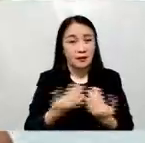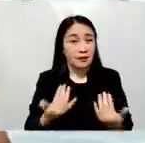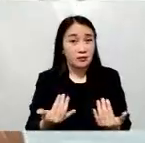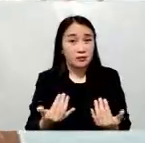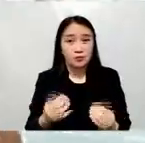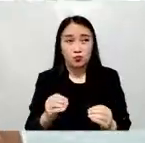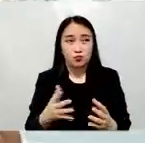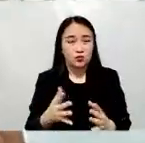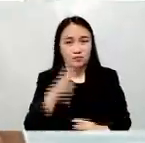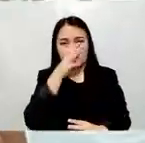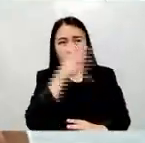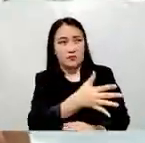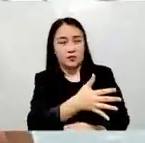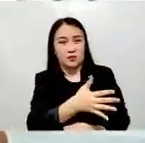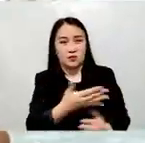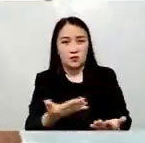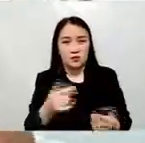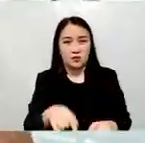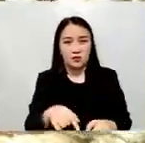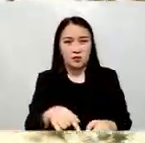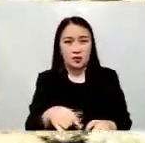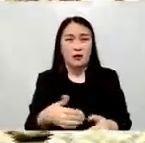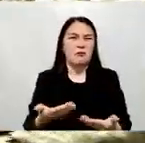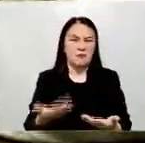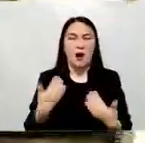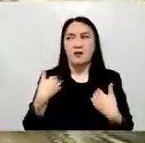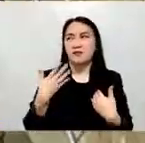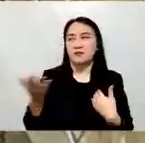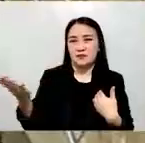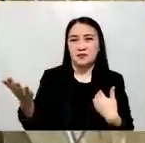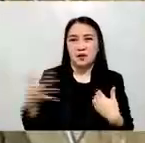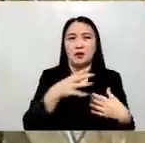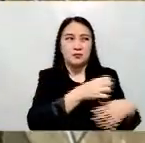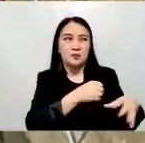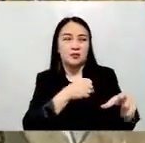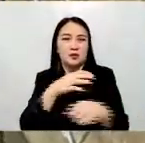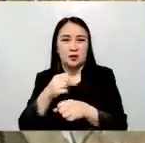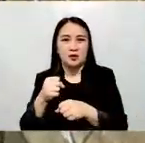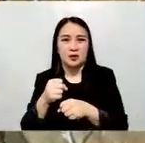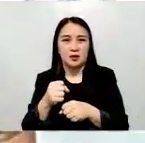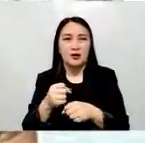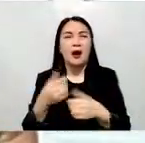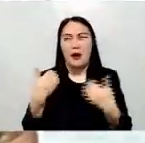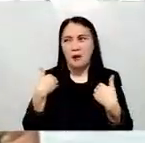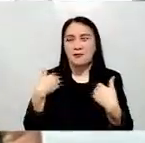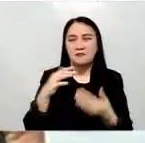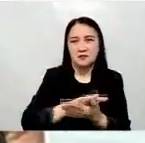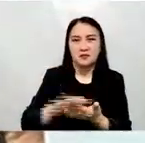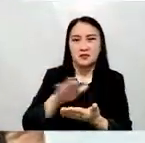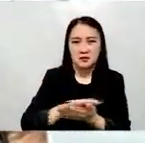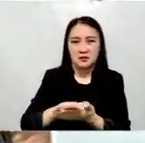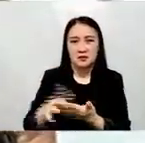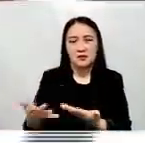pakialam eh, di ba? Yung komo may kumukolekta ng basura, yung komo merong naglilinis ng basura, ang hiling lang natin